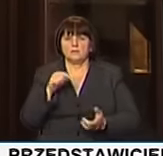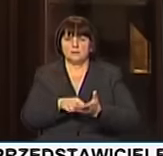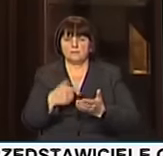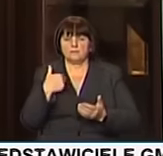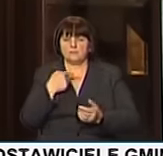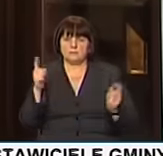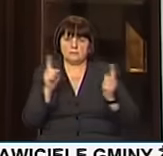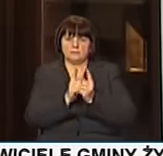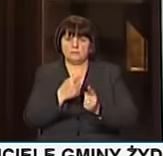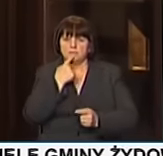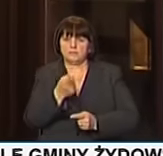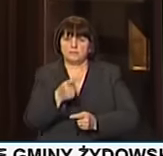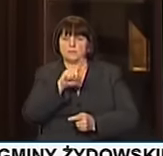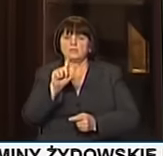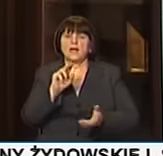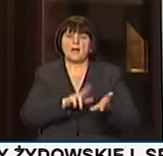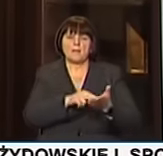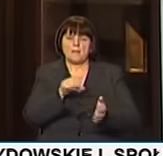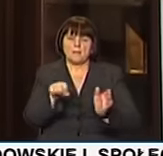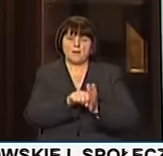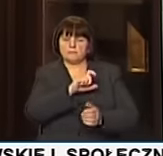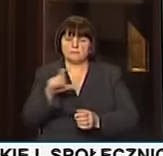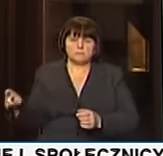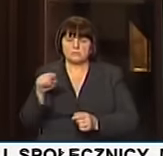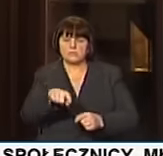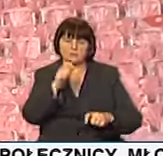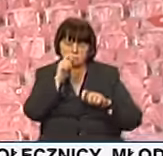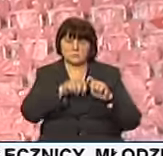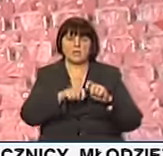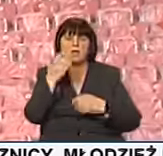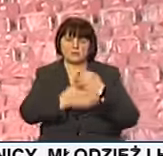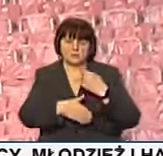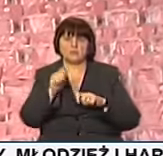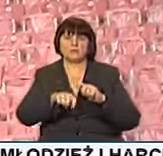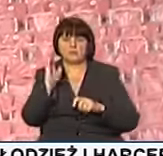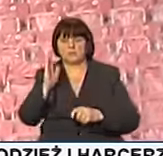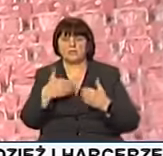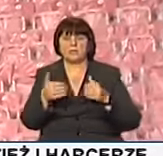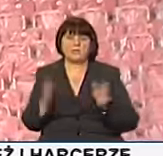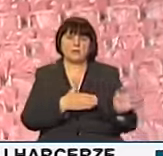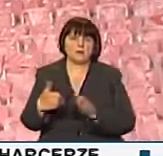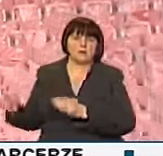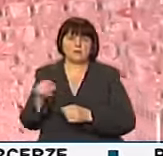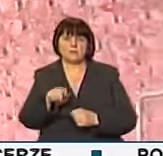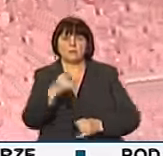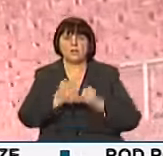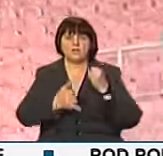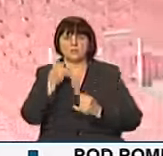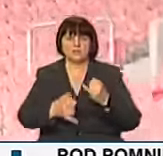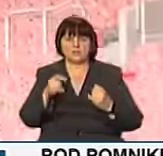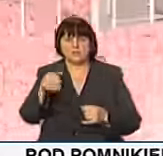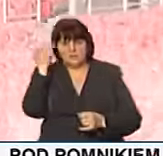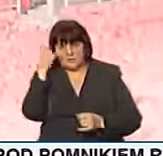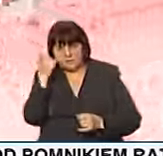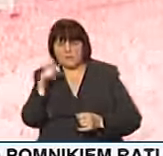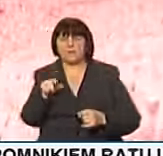zadeklarował że oczywiście na czas do czasu lustracji będzie wszystko gotowe i jak zapewniają przedstawiciele magistratu jeśli usterki Uda się